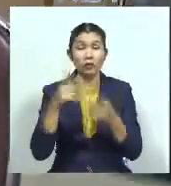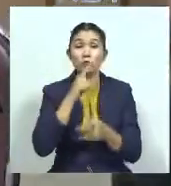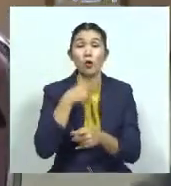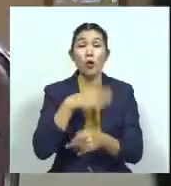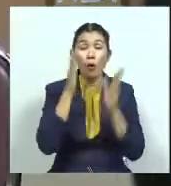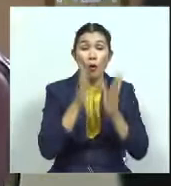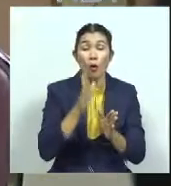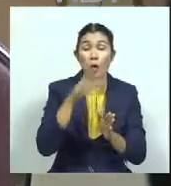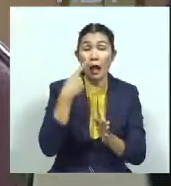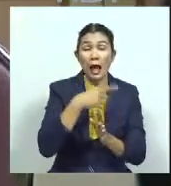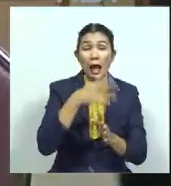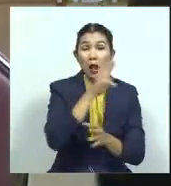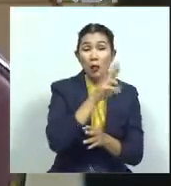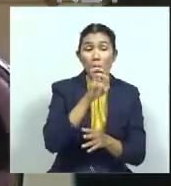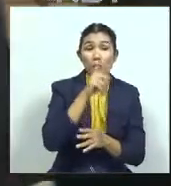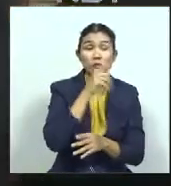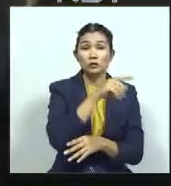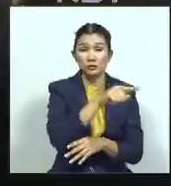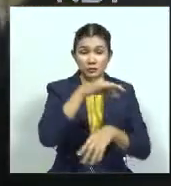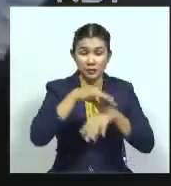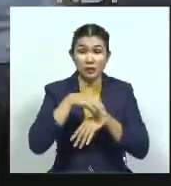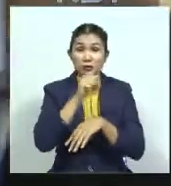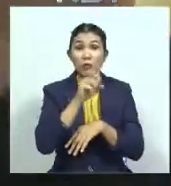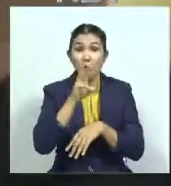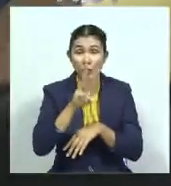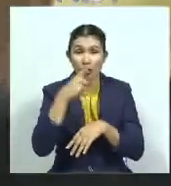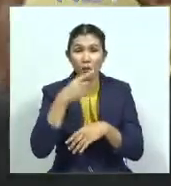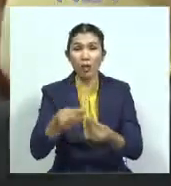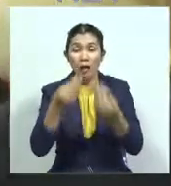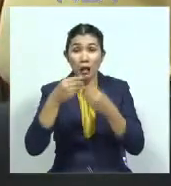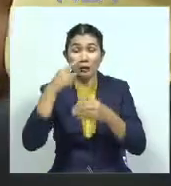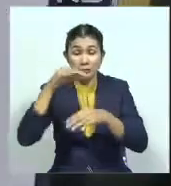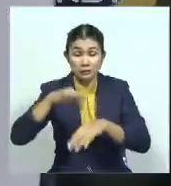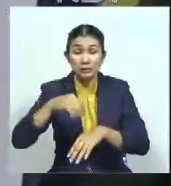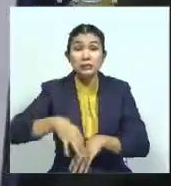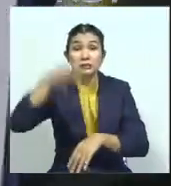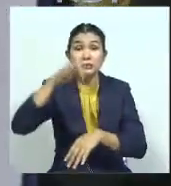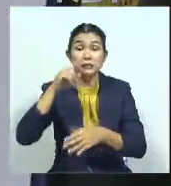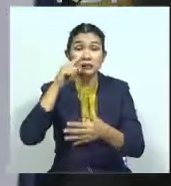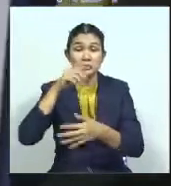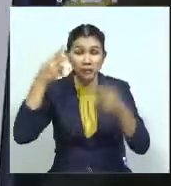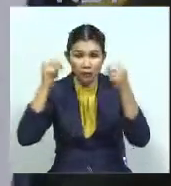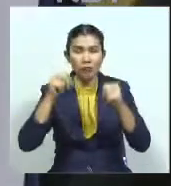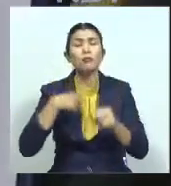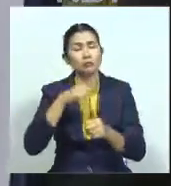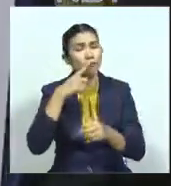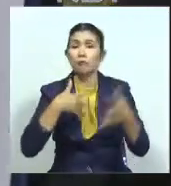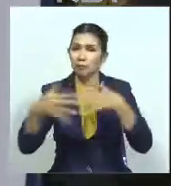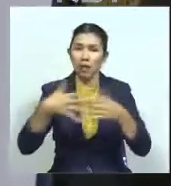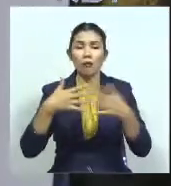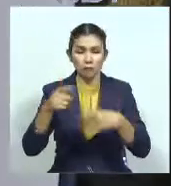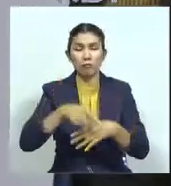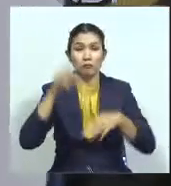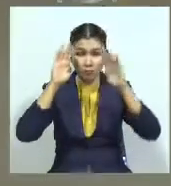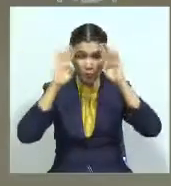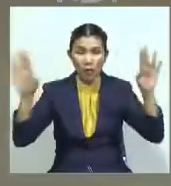าที่เป็นสว.และเลือกโหวตเลือกนายกรัฐมนตรีเพราะถือว่ามีประสบการณ์ในการเป็นฝ่ายบริหารและจะม